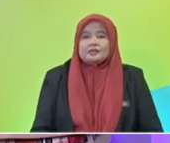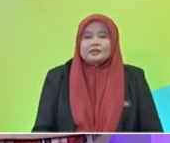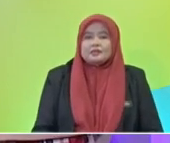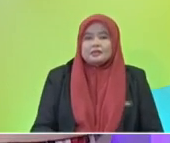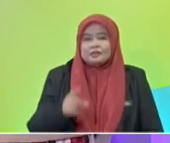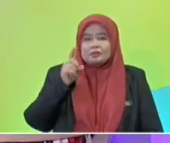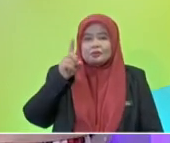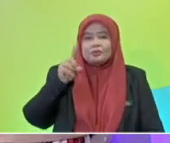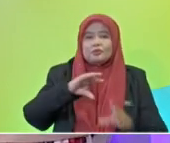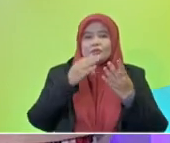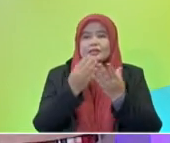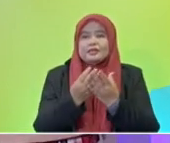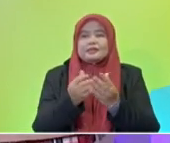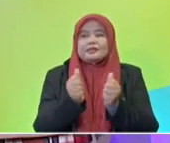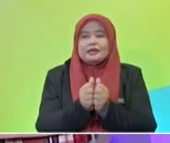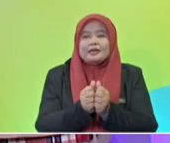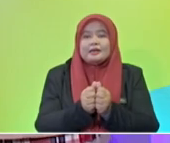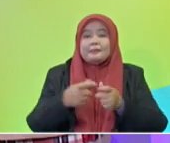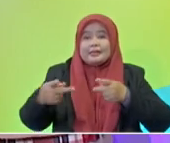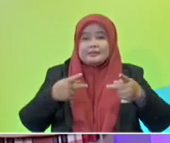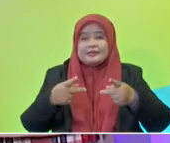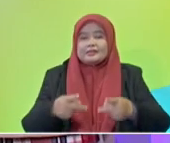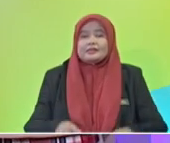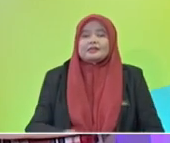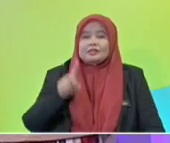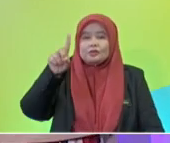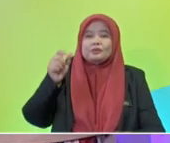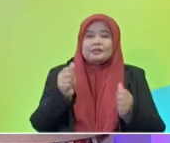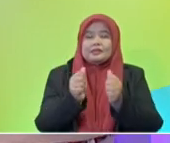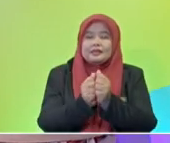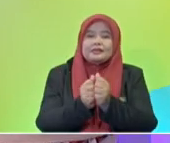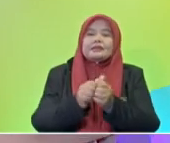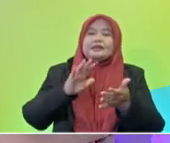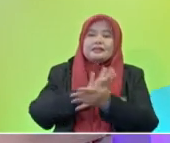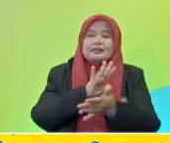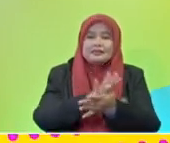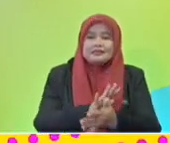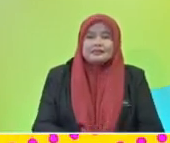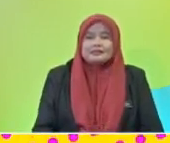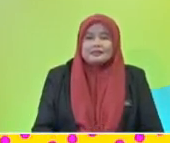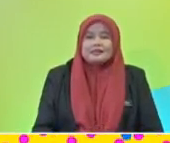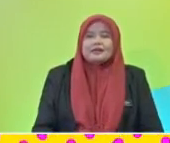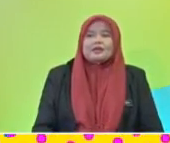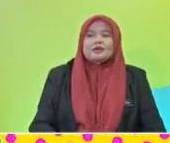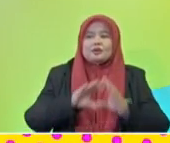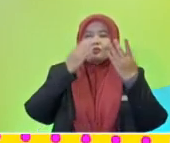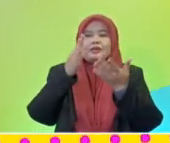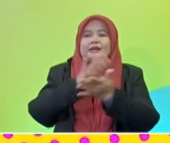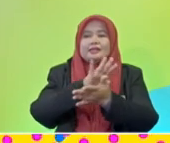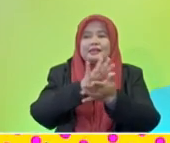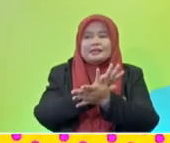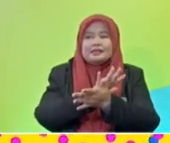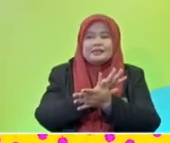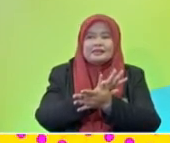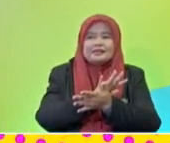kumpulan dinamakan dengan plastik satu lagi dinamakan dengan kertas ha silakan kertas kumpulan kertas angkat tangan kumpulan